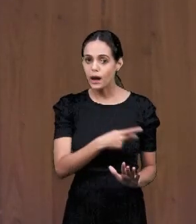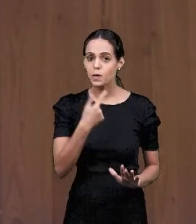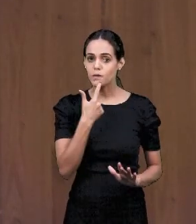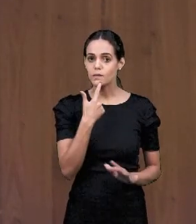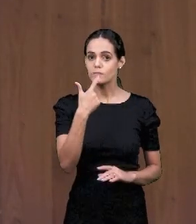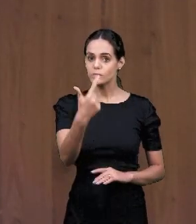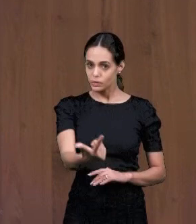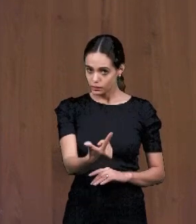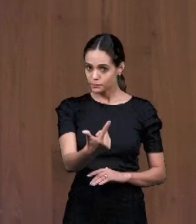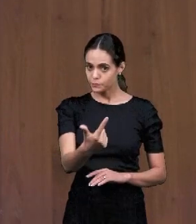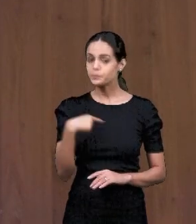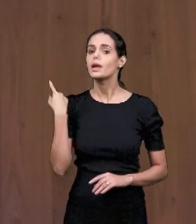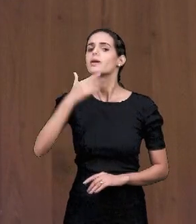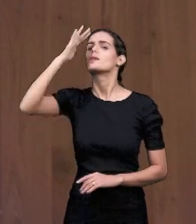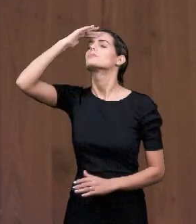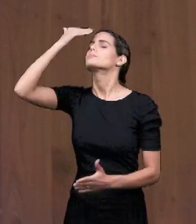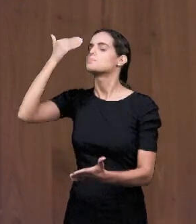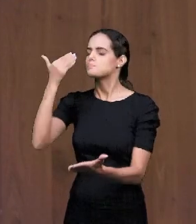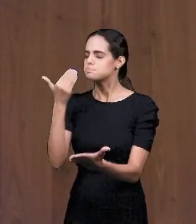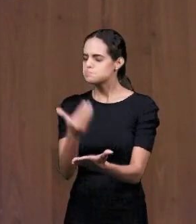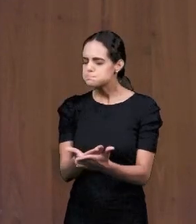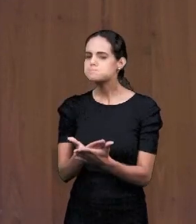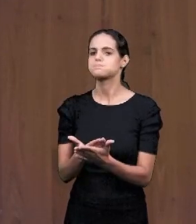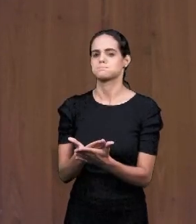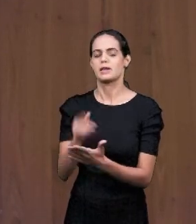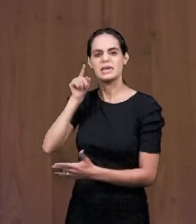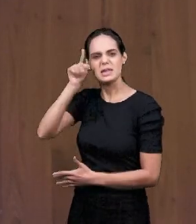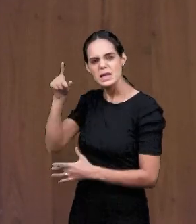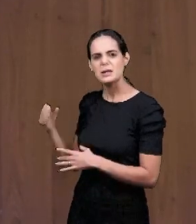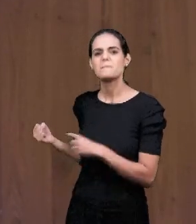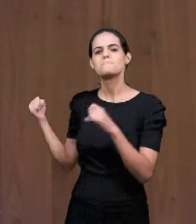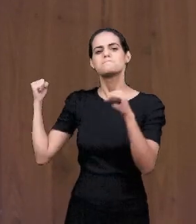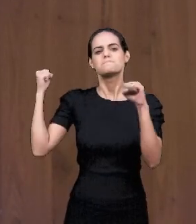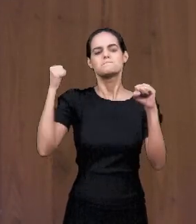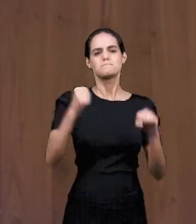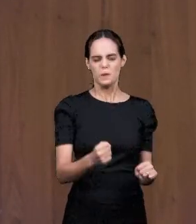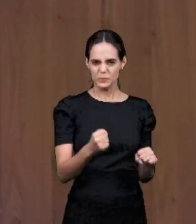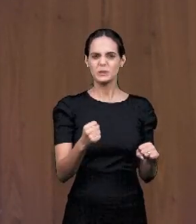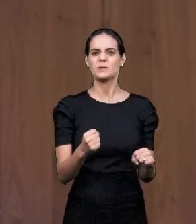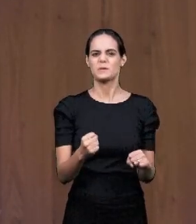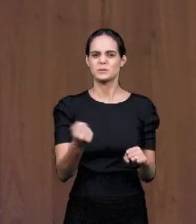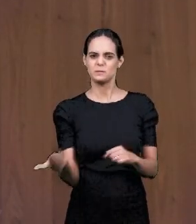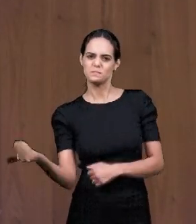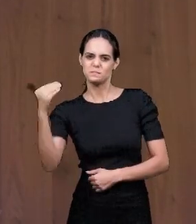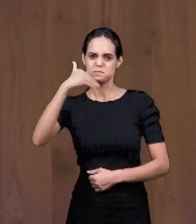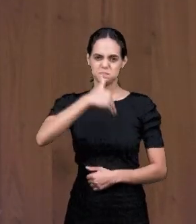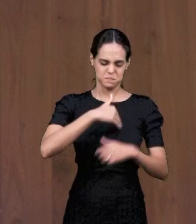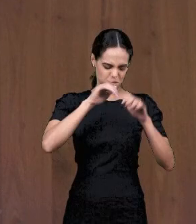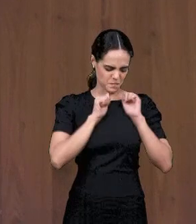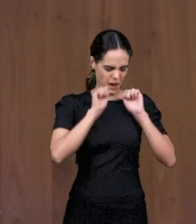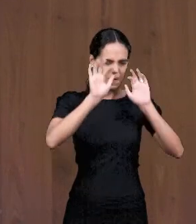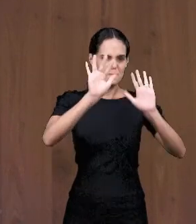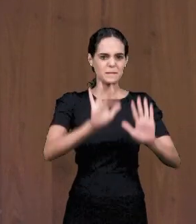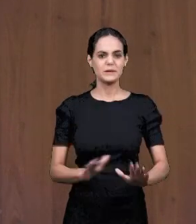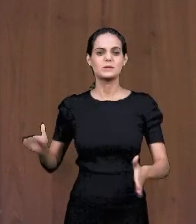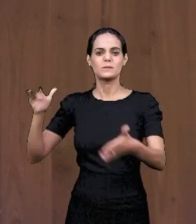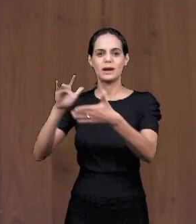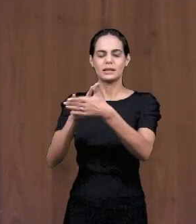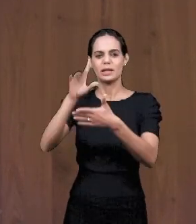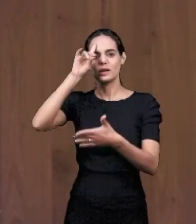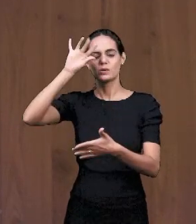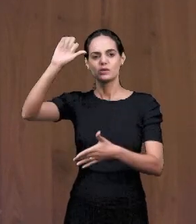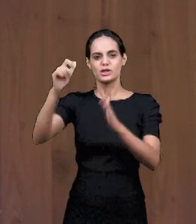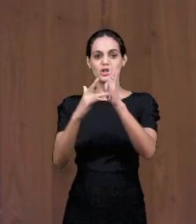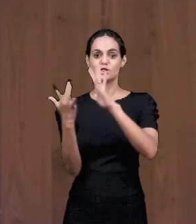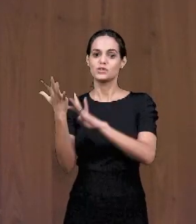Je sais en qui je crois. Il est puissant pour garder notre trésor jusqu'à ce grand